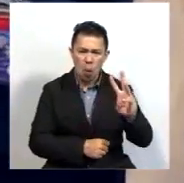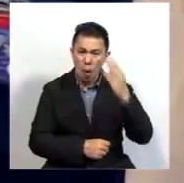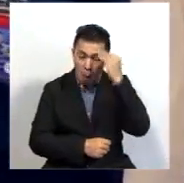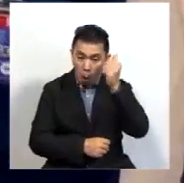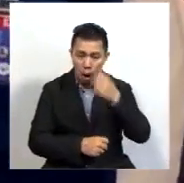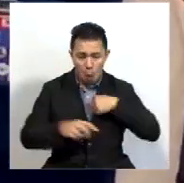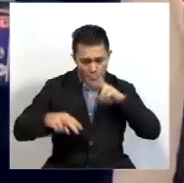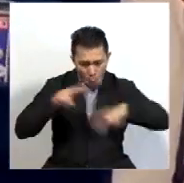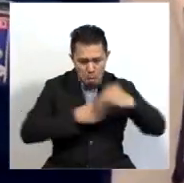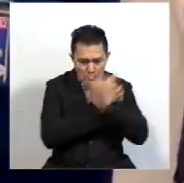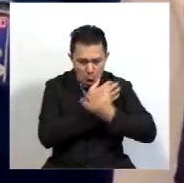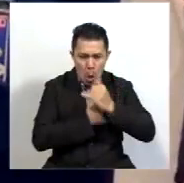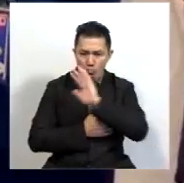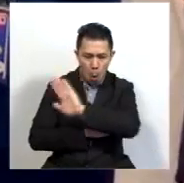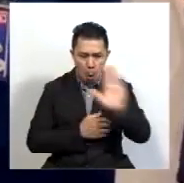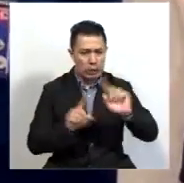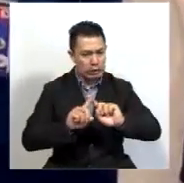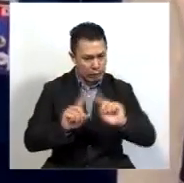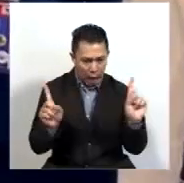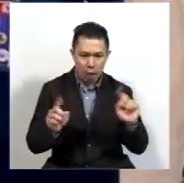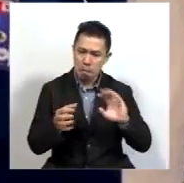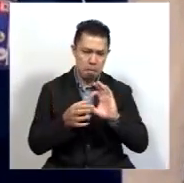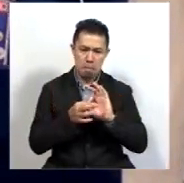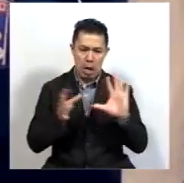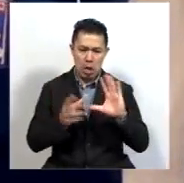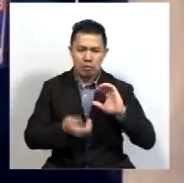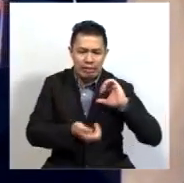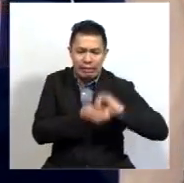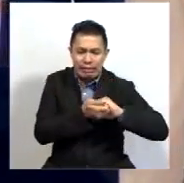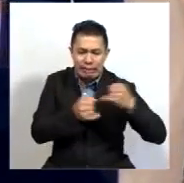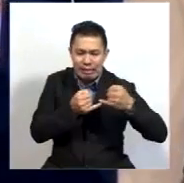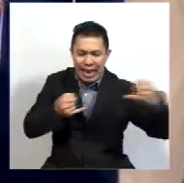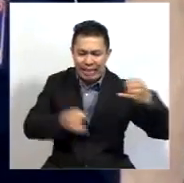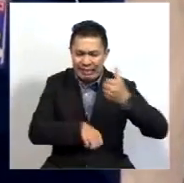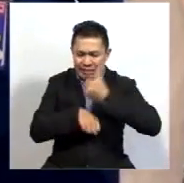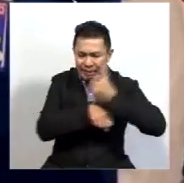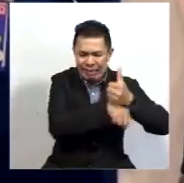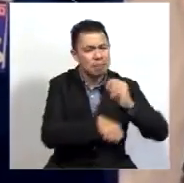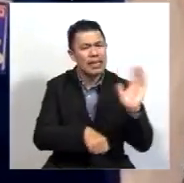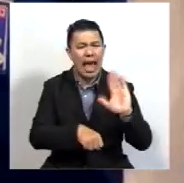าความเข้มงวดของแต่ละประเทศเนี่ยต่างกันไม่ได้เกี่ยวข้องกับเรื่องของความสัมพันธ์ของผู้นำเพ